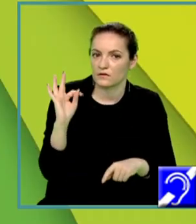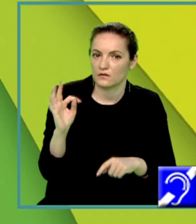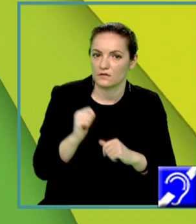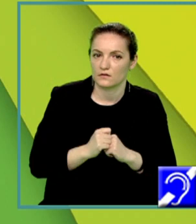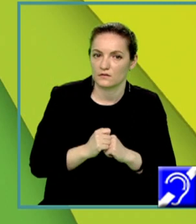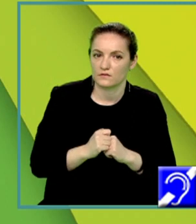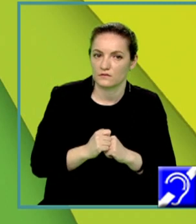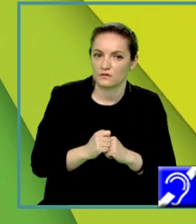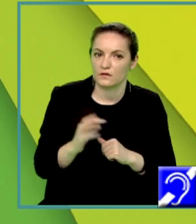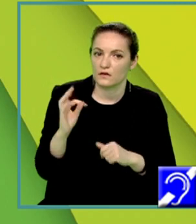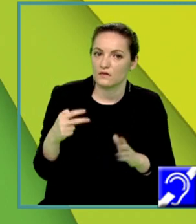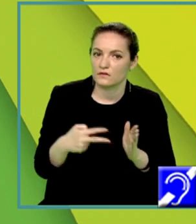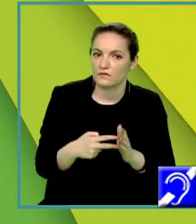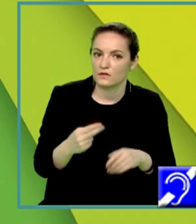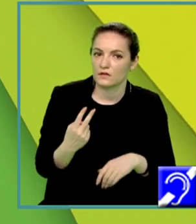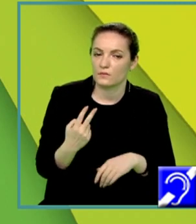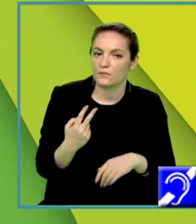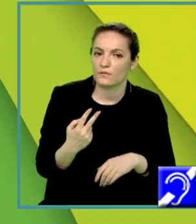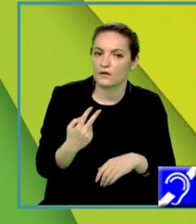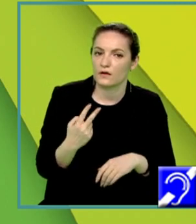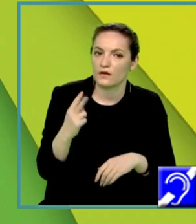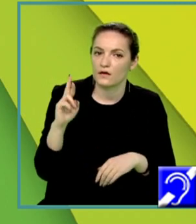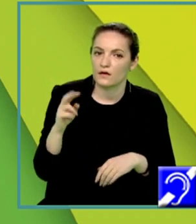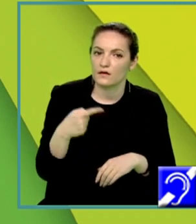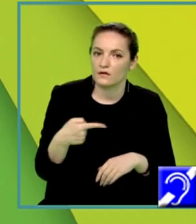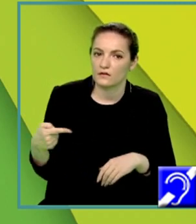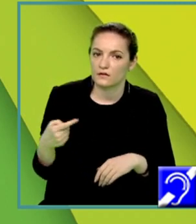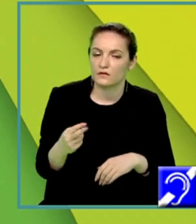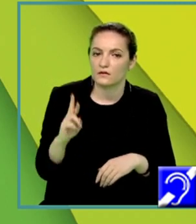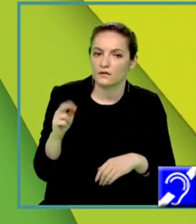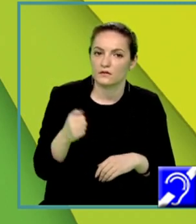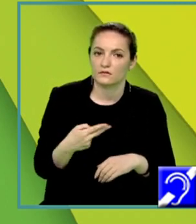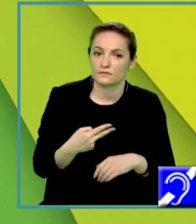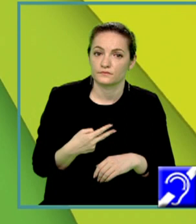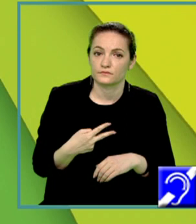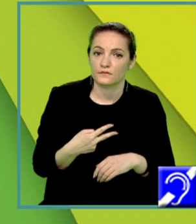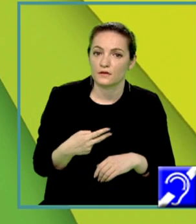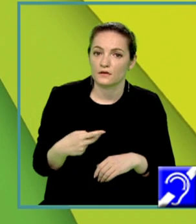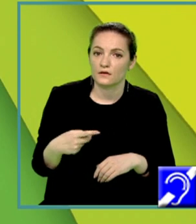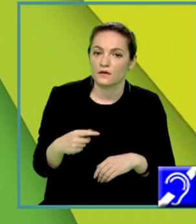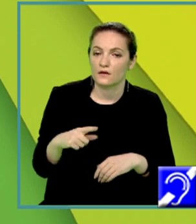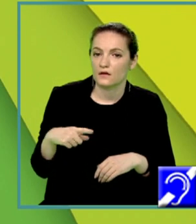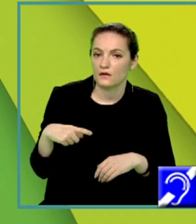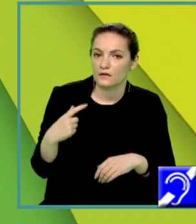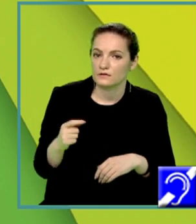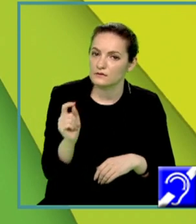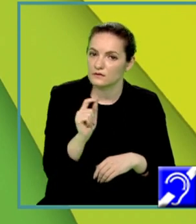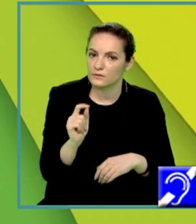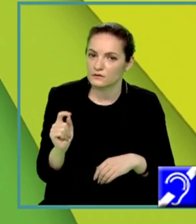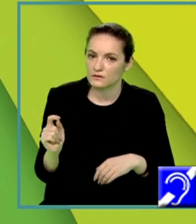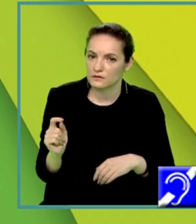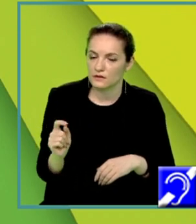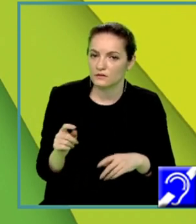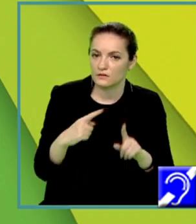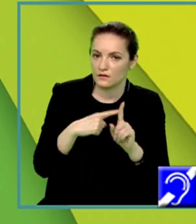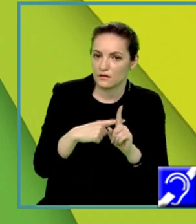F definită pe R cu valori în R, dată prin F de X egală cu AX plus B, are ca reprezentare grafică o dreaptă.